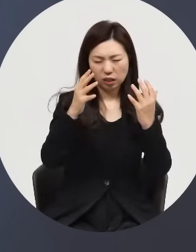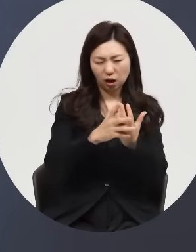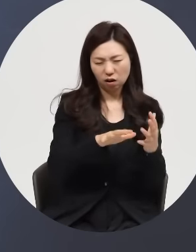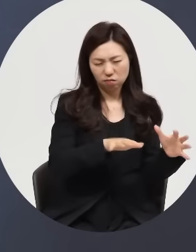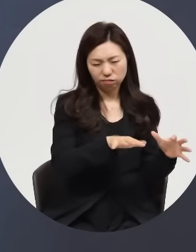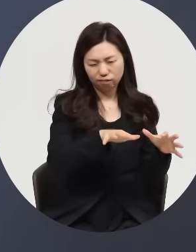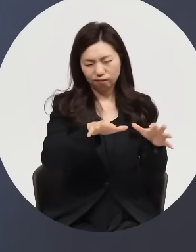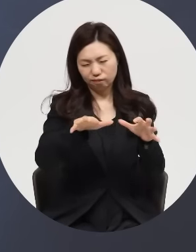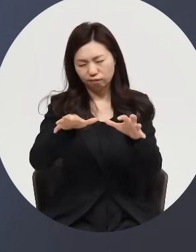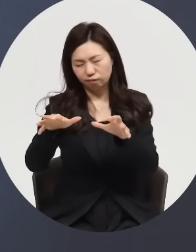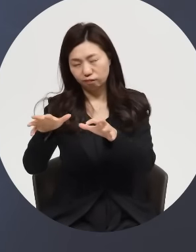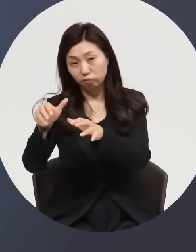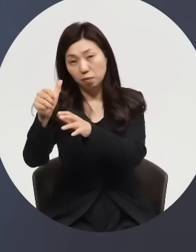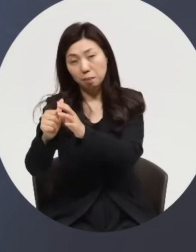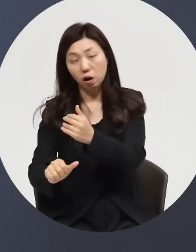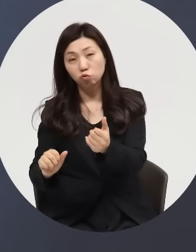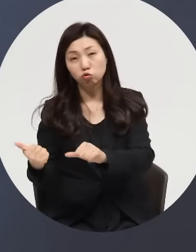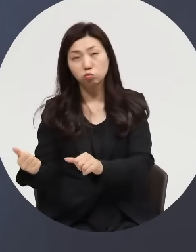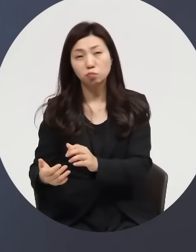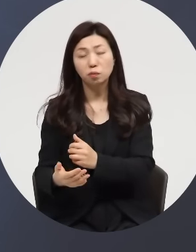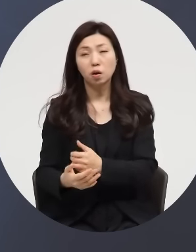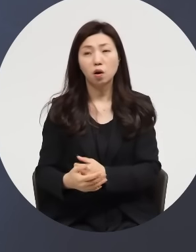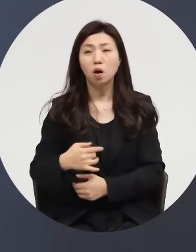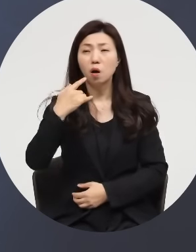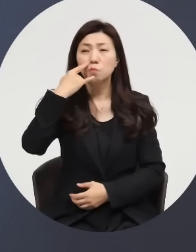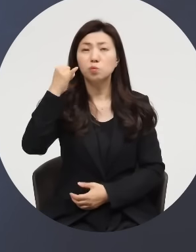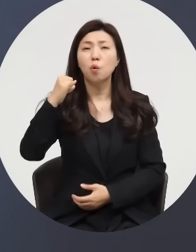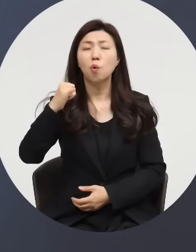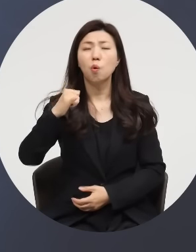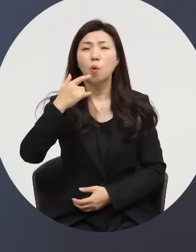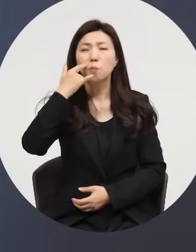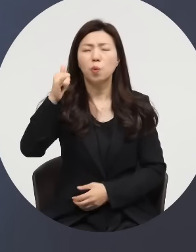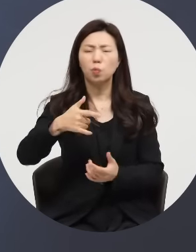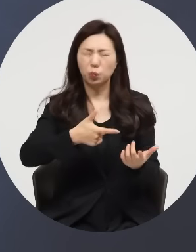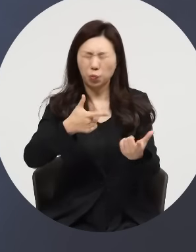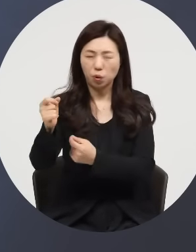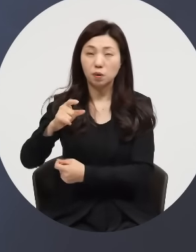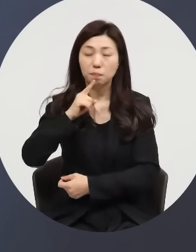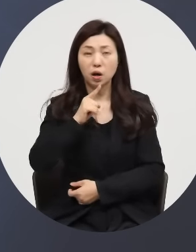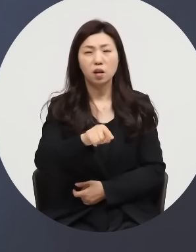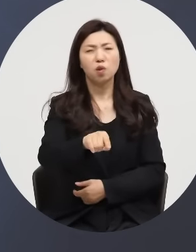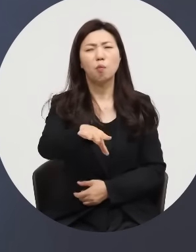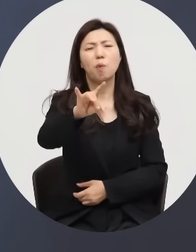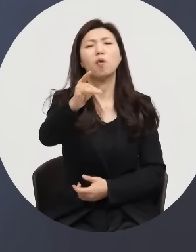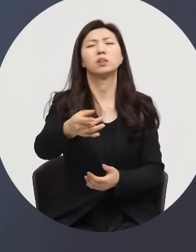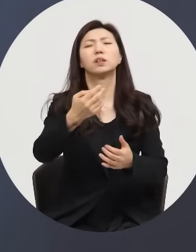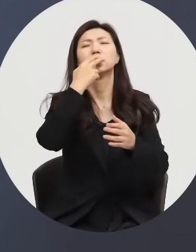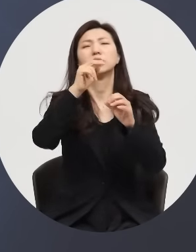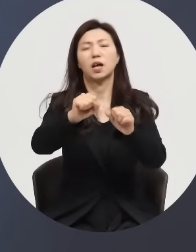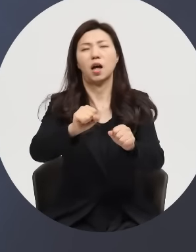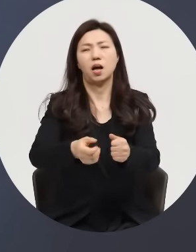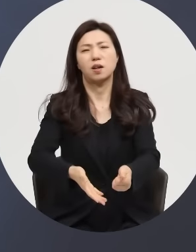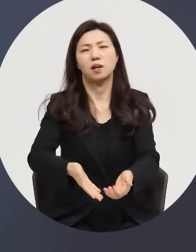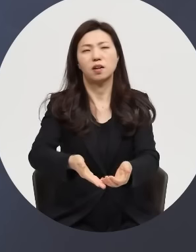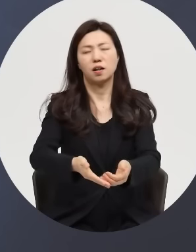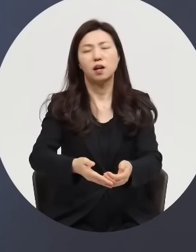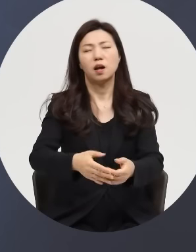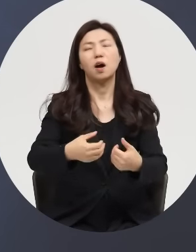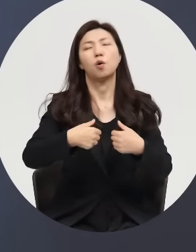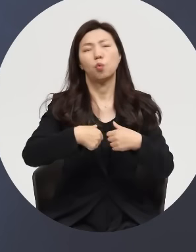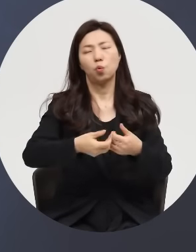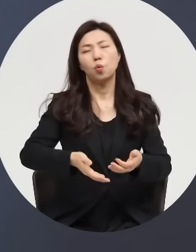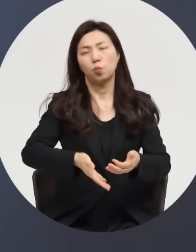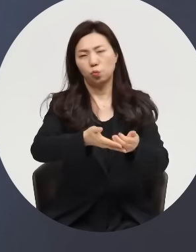물에 떠내려가서 가재 빠져 죽으면 부모가 다 그래요. 나눠놓고 니부터 살아라. 니라도 살아라 하고 옛날부터 부모들이 다